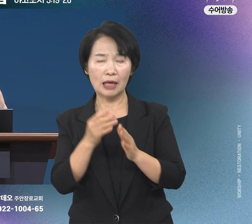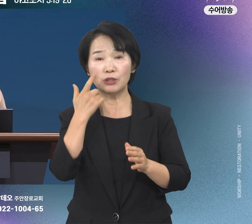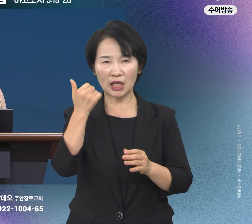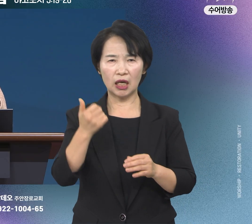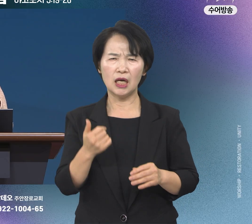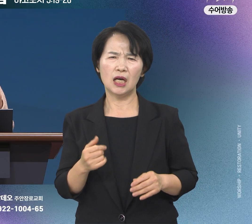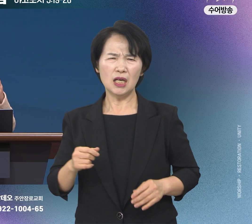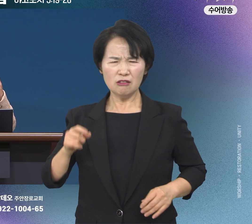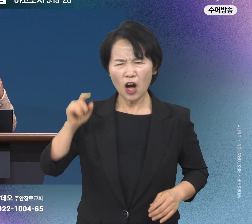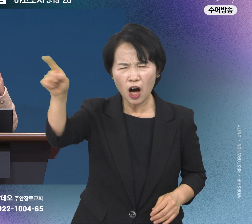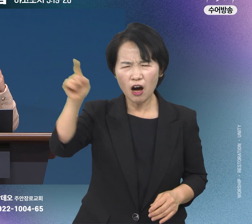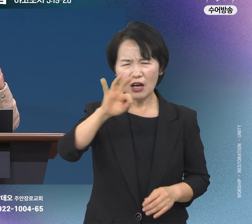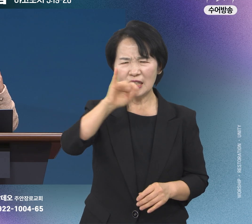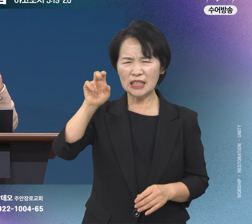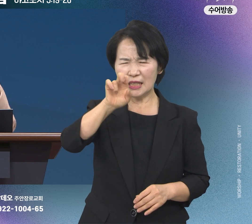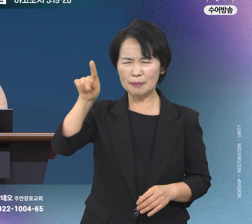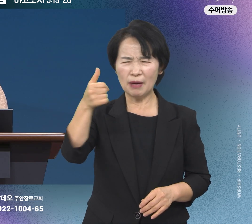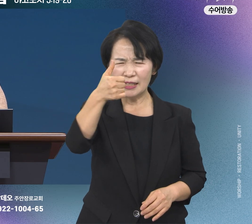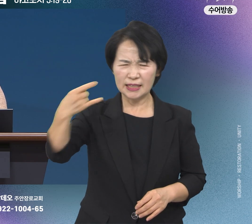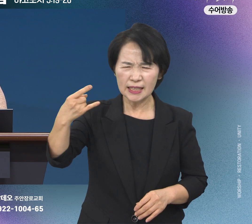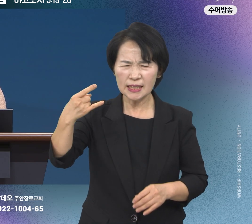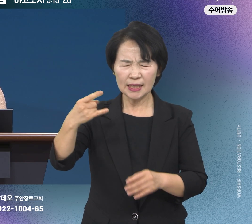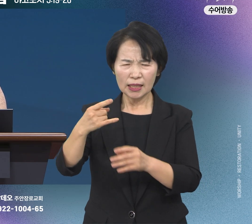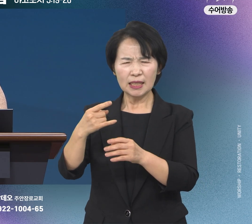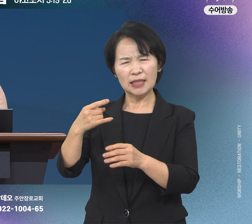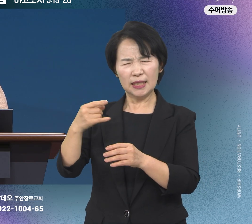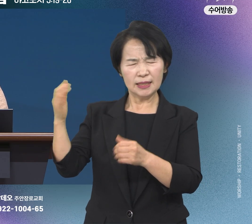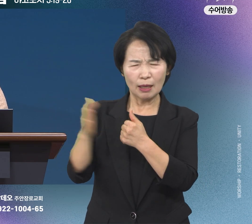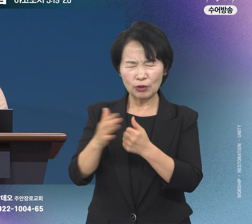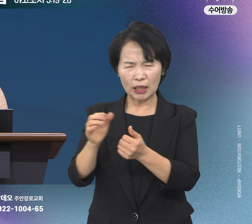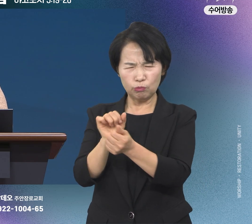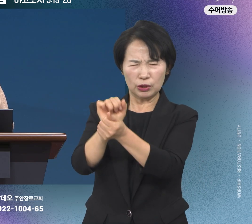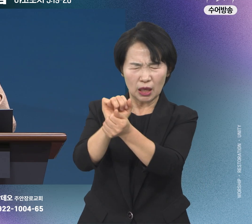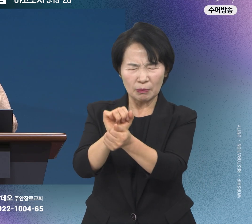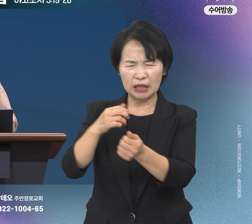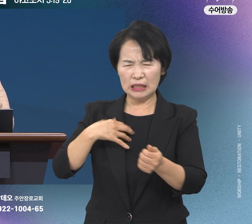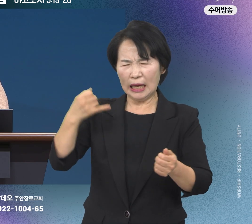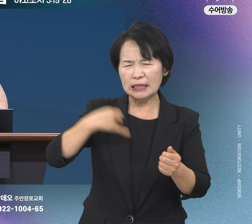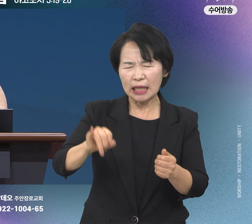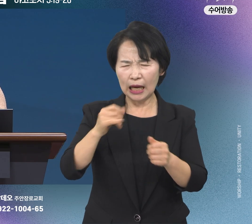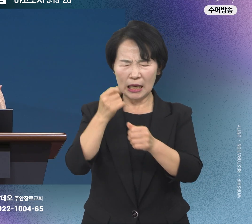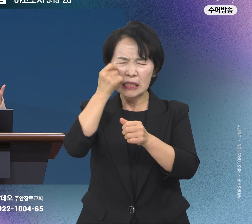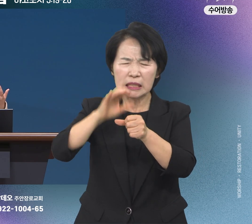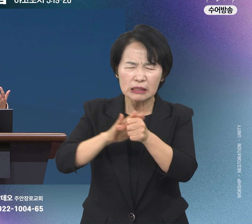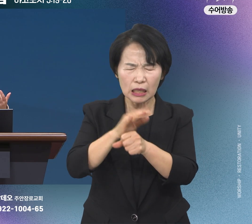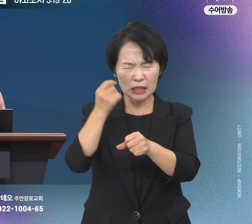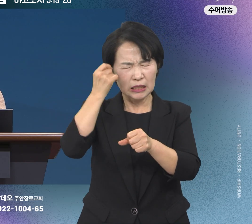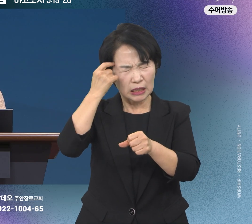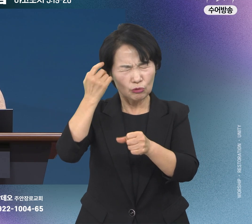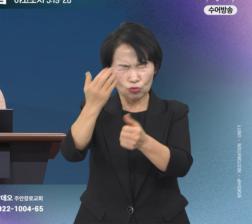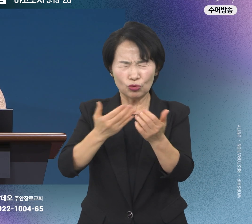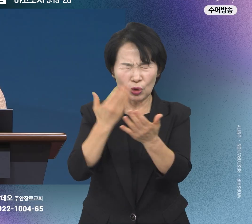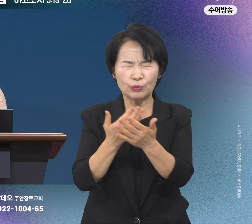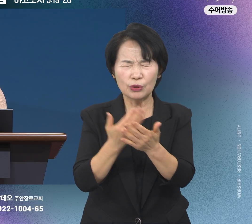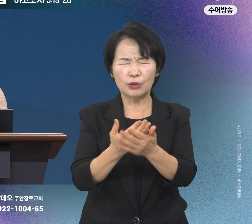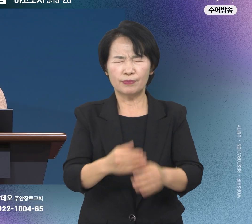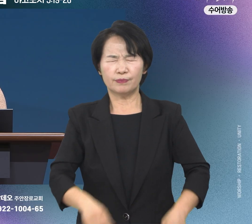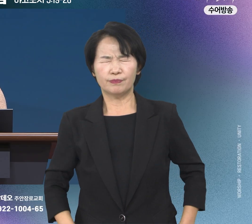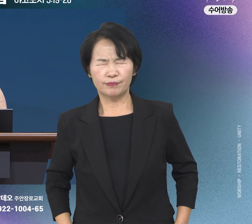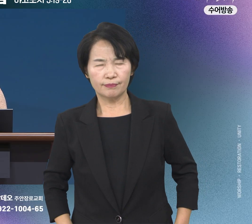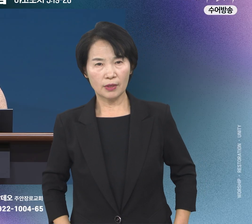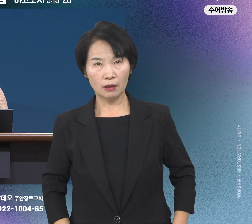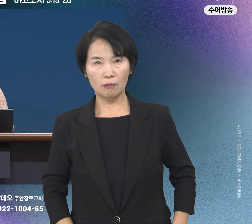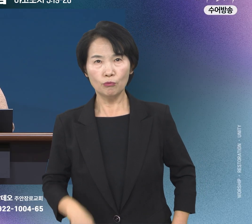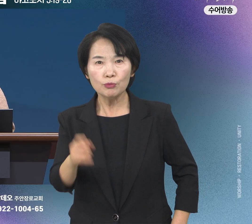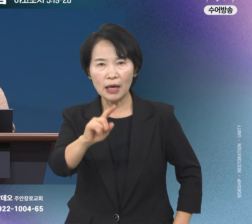저 이만희로부터 사로잡힌 소영이를 불쌍히 여겨 주시옵소서 이렇게 하는데 제가 눈을 떴어요. 눈을 뜨고 스톱, 지금